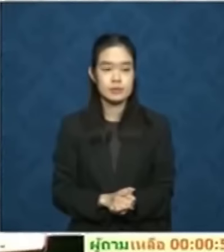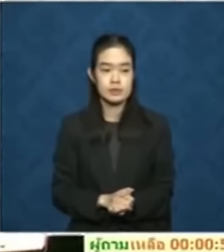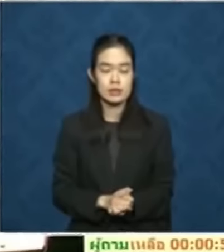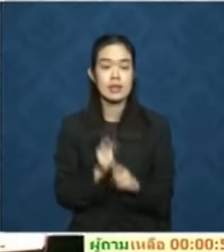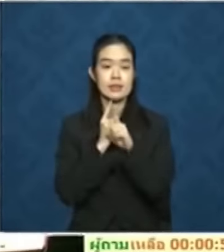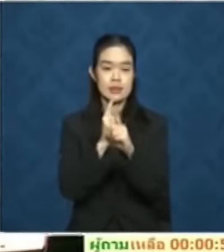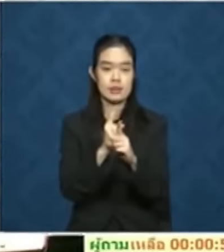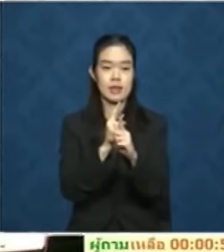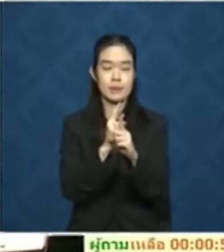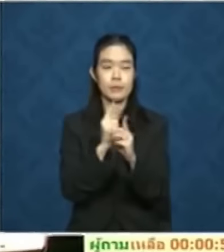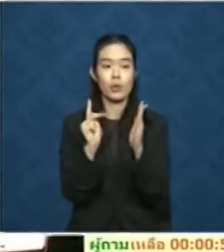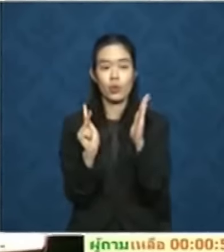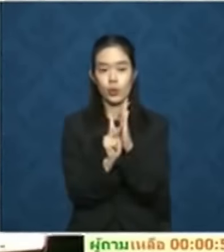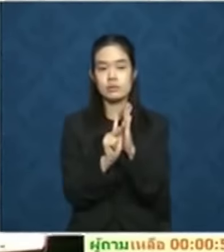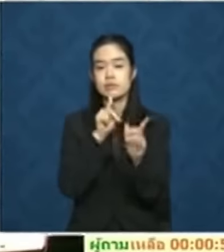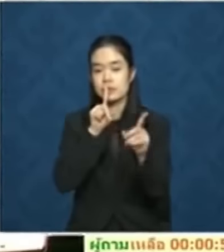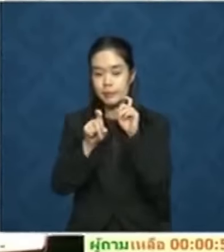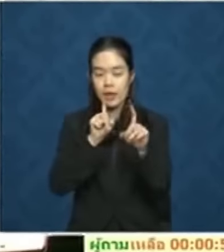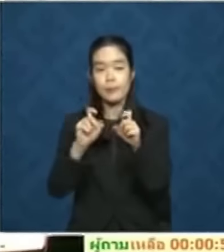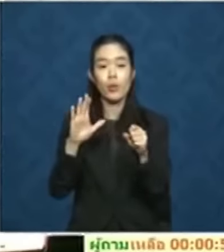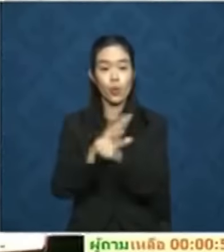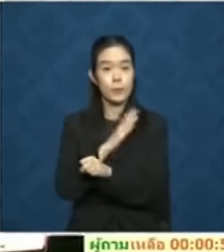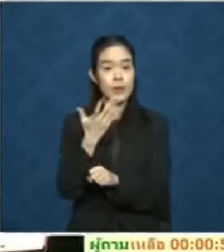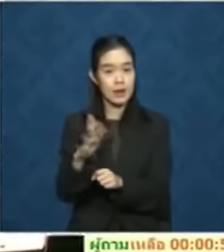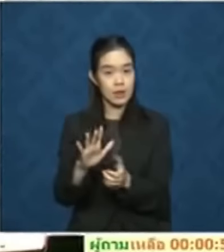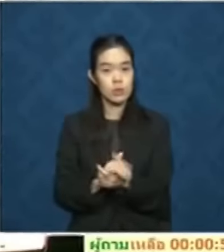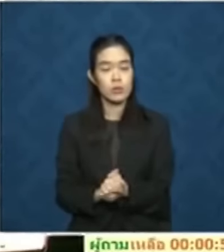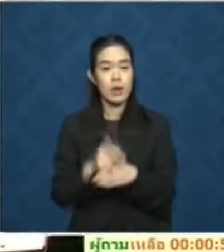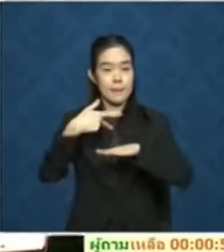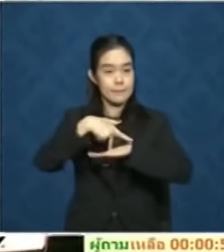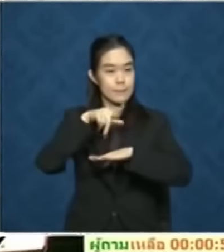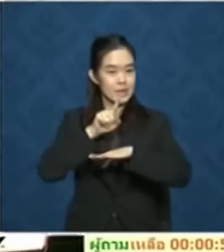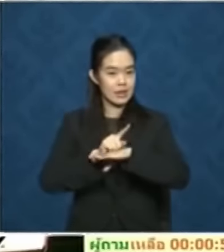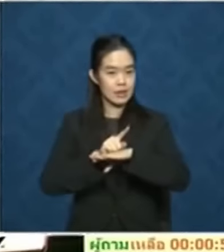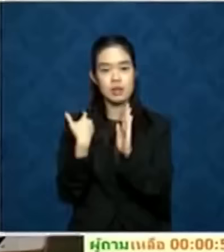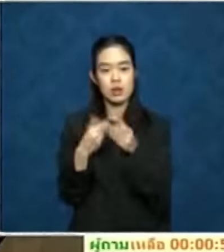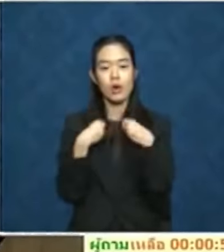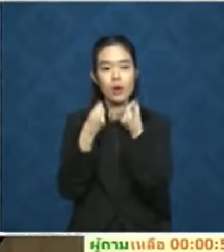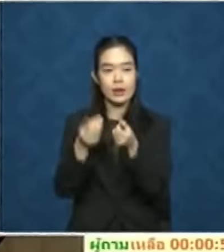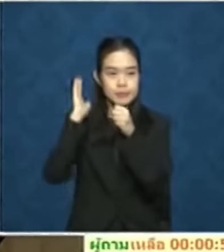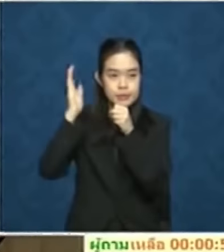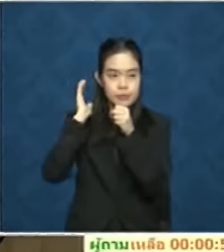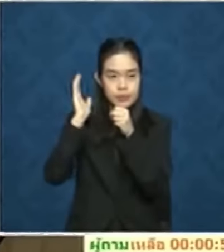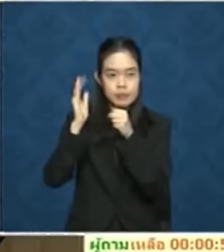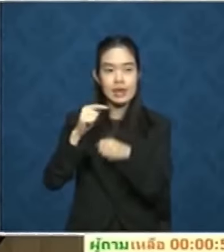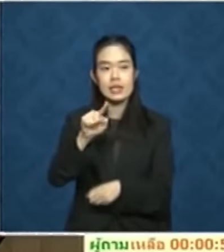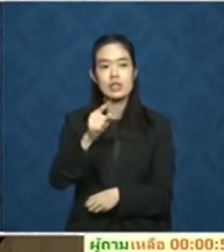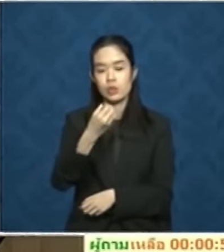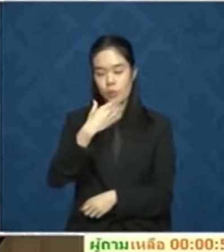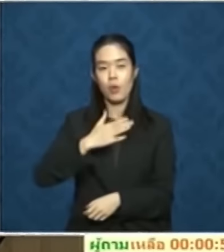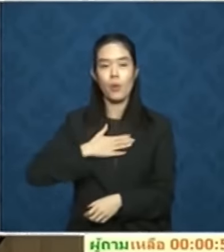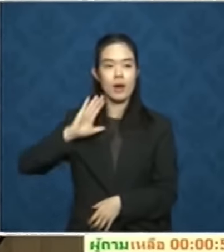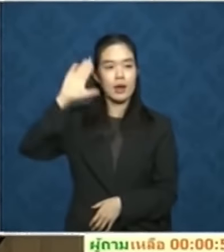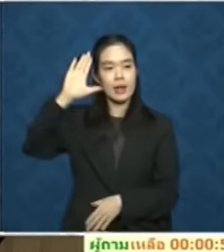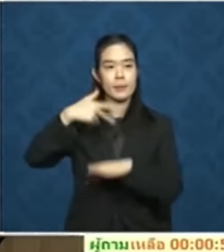ข้อบังคับเนี่ยได้ถามไปครบหมดแล้วแล้วท่านประธานยังอนุญาตถึงแม้จะมีเวลาเหลือถ้างั้นต้องประท้วงผมนะครับผมทำผิดครับ